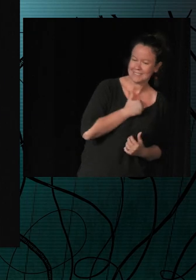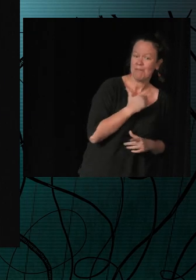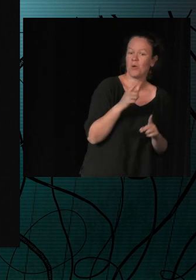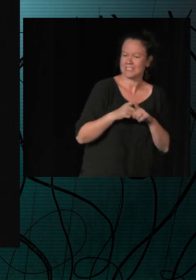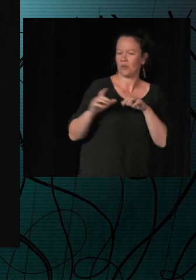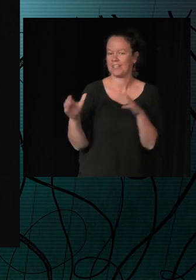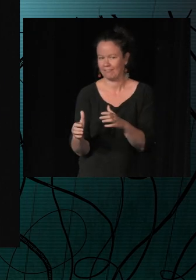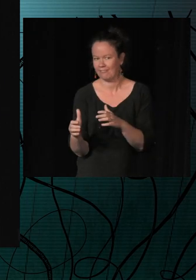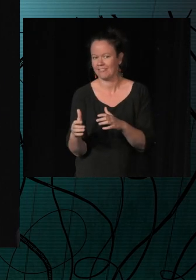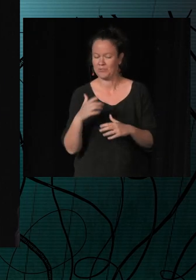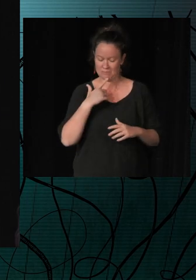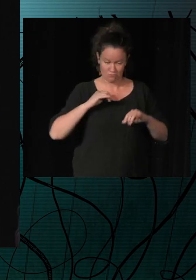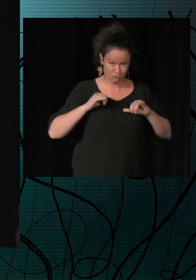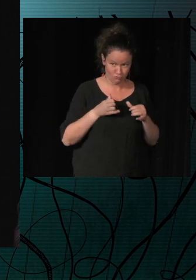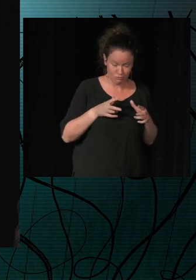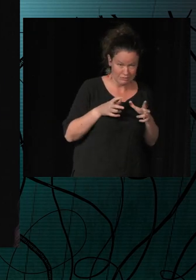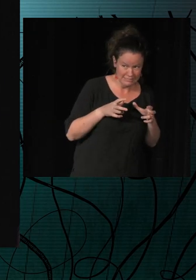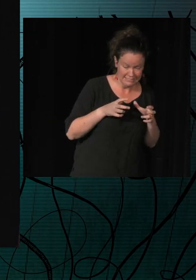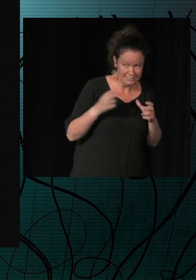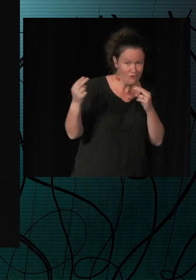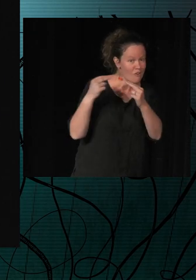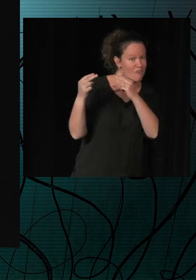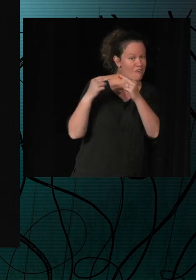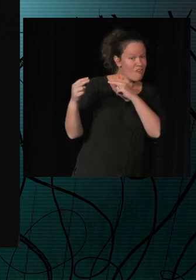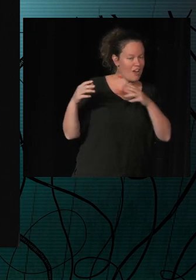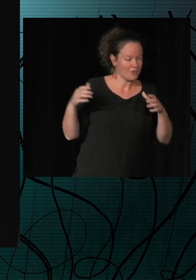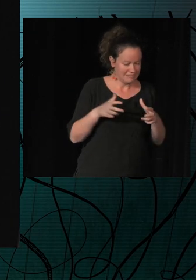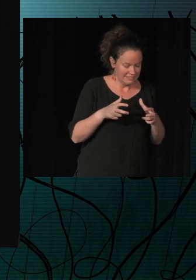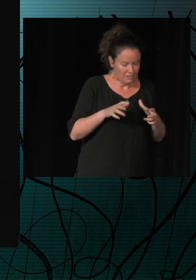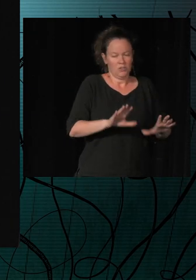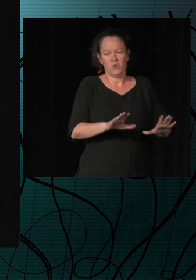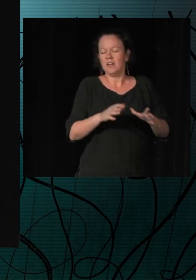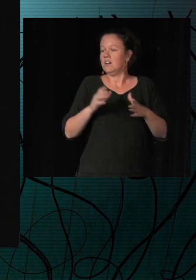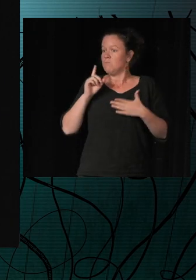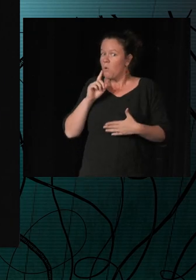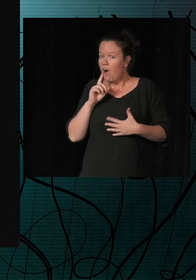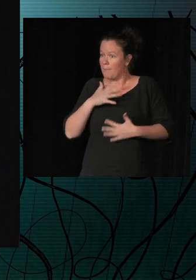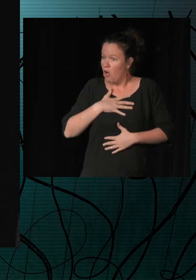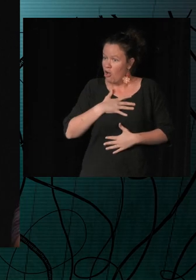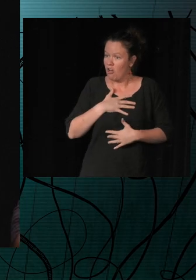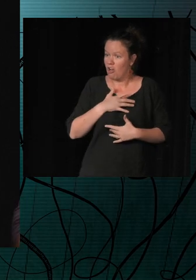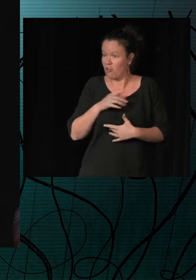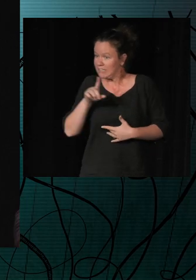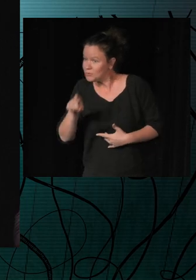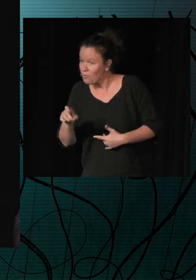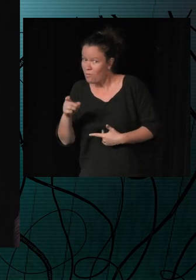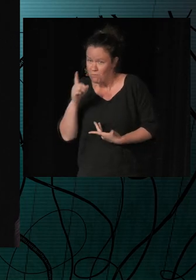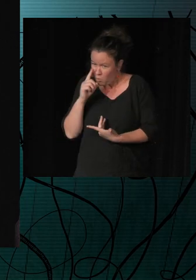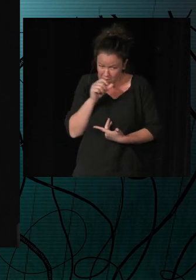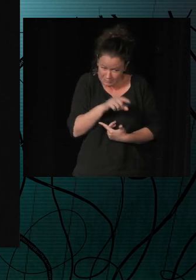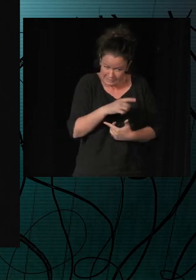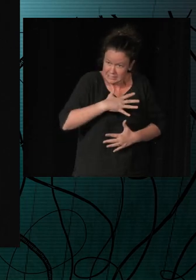d'horreur avec d'autres gens autour j'ai l'impression qu'on revient à ce truc où on peut discuter en disant pourquoi ça te fait peur est-ce que tu es ok d'en discuter de savoir pourquoi